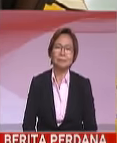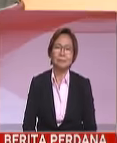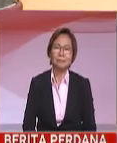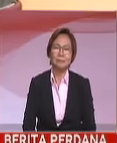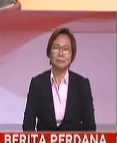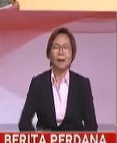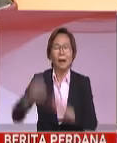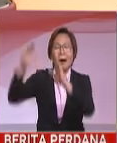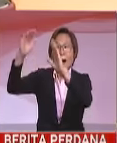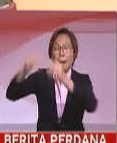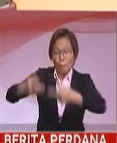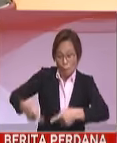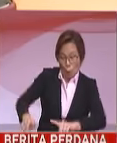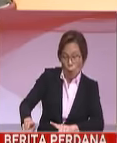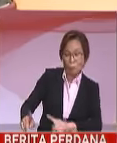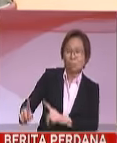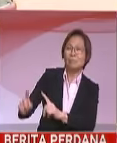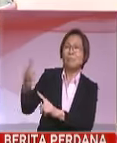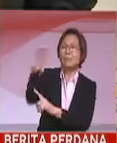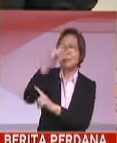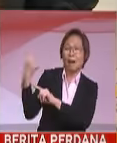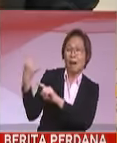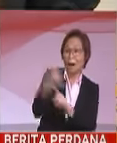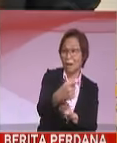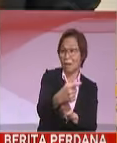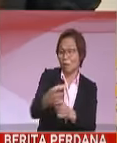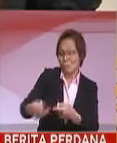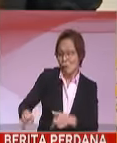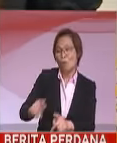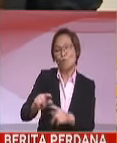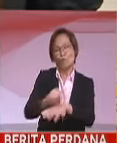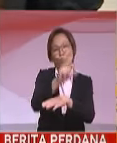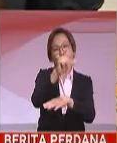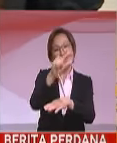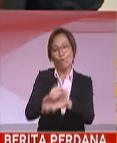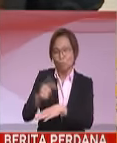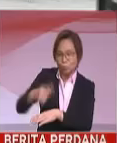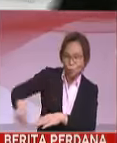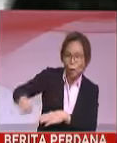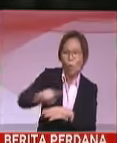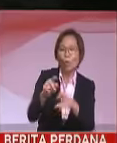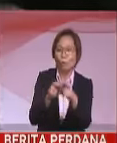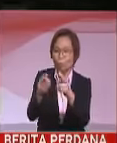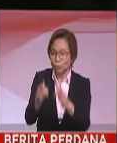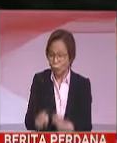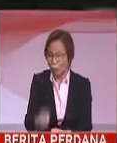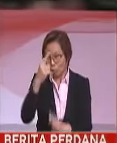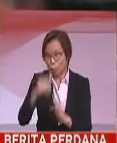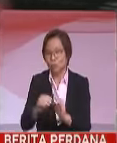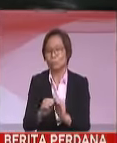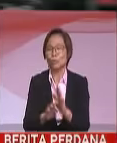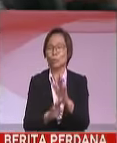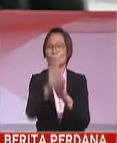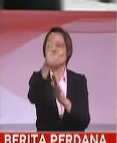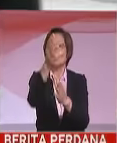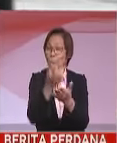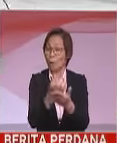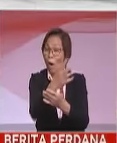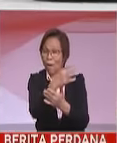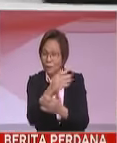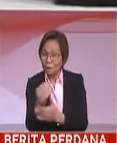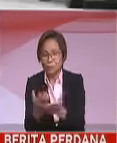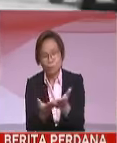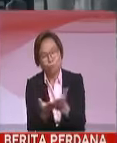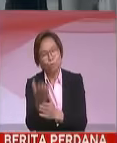Beliau juga berharap peluang yang diberikan oleh kerajaan digunakan sebaiknya oleh pemain industri dalam meningkatkan ekonomi di